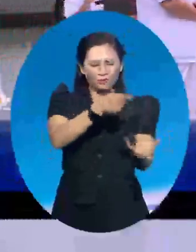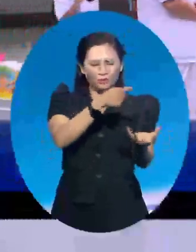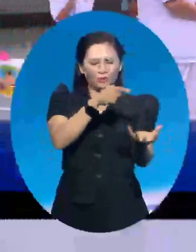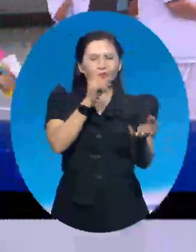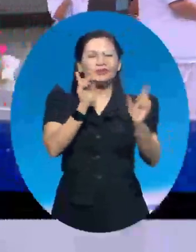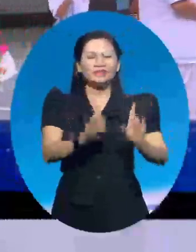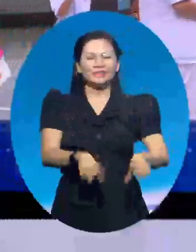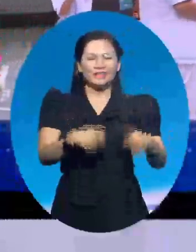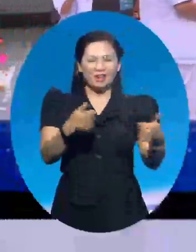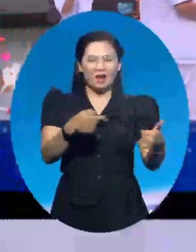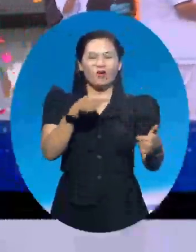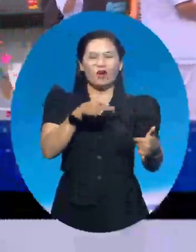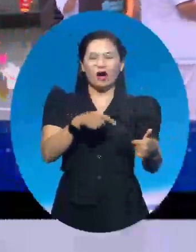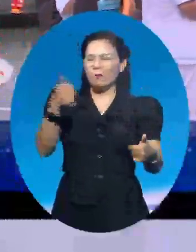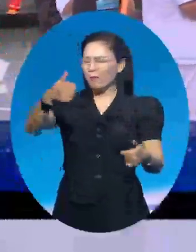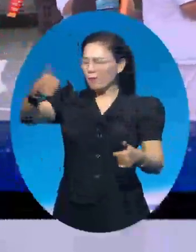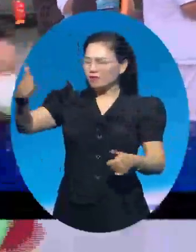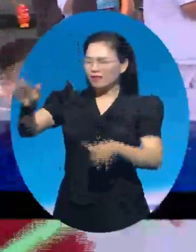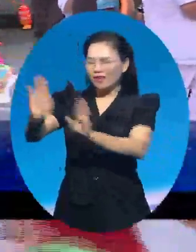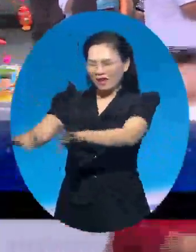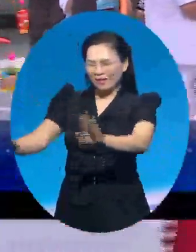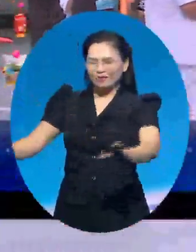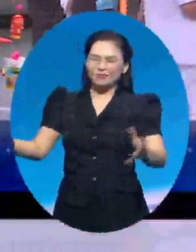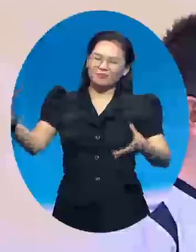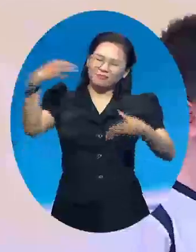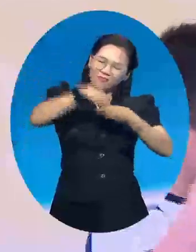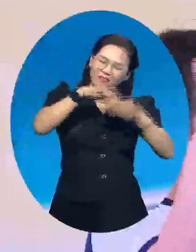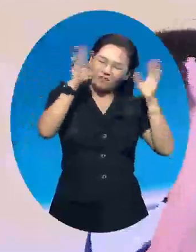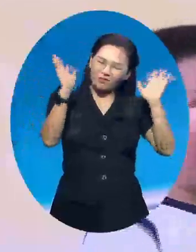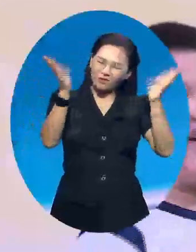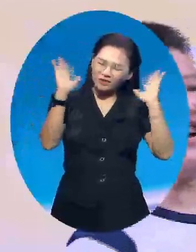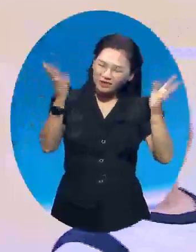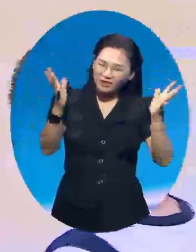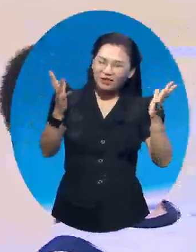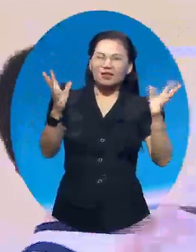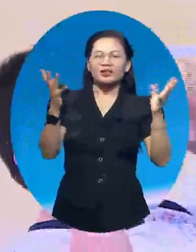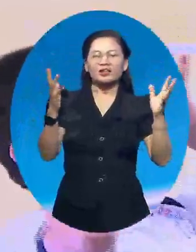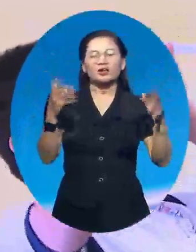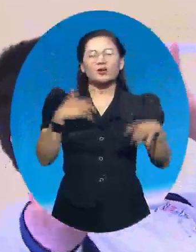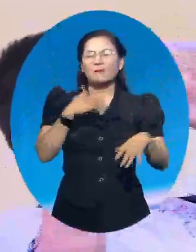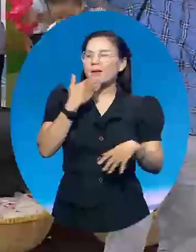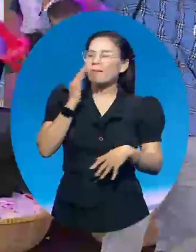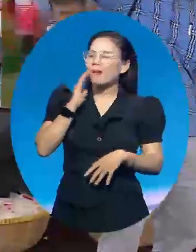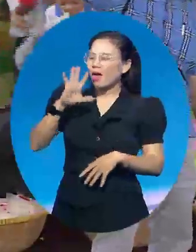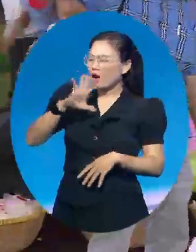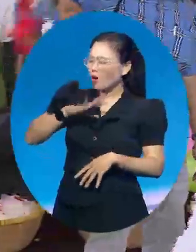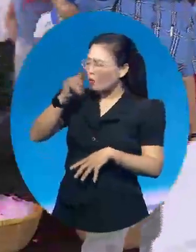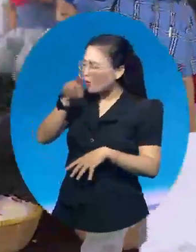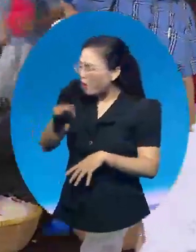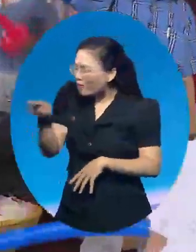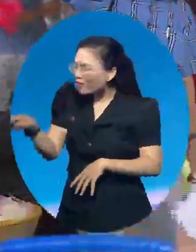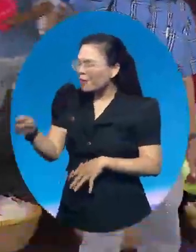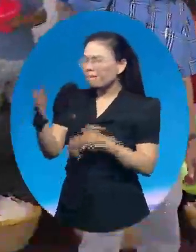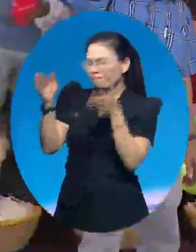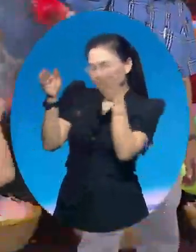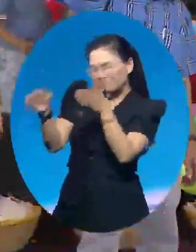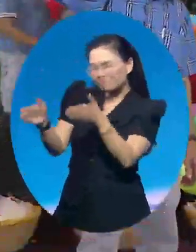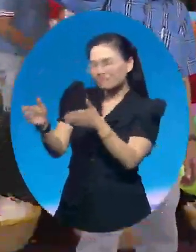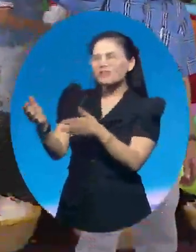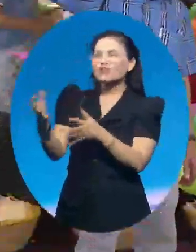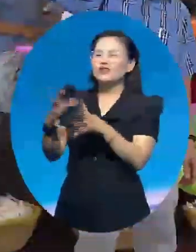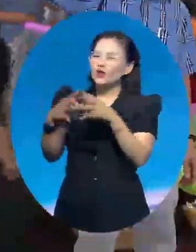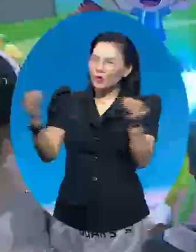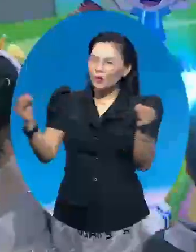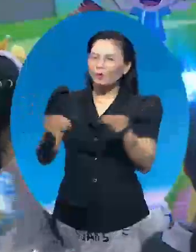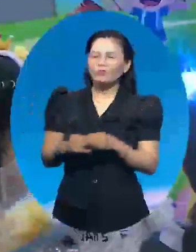mà để các em được vui chơi cũng như là cha mẹ quan tâm tới các con mình nhiều hơn, cũng như là các con sẽ